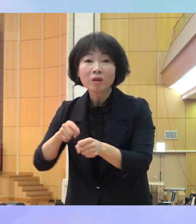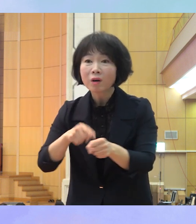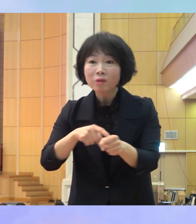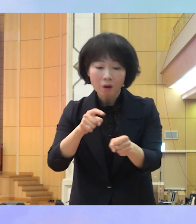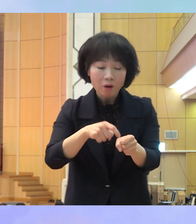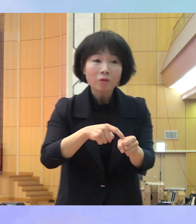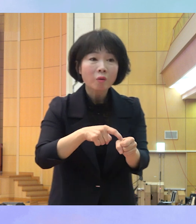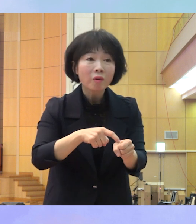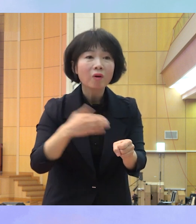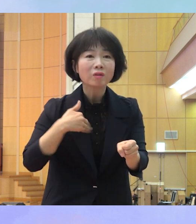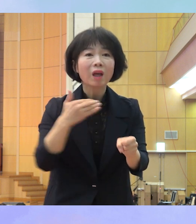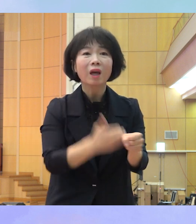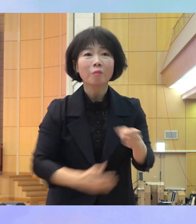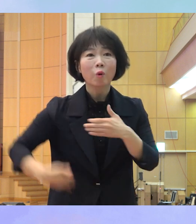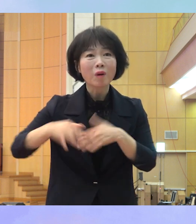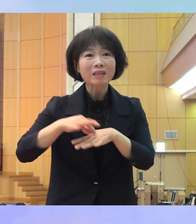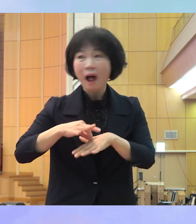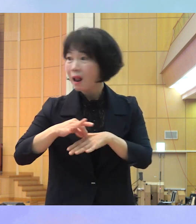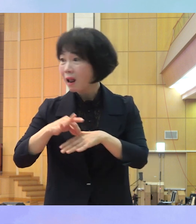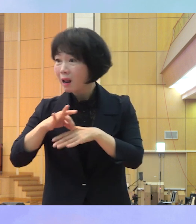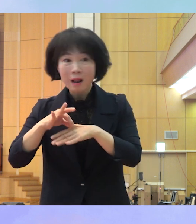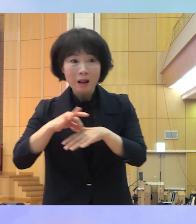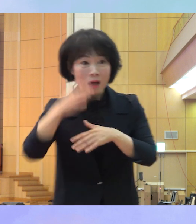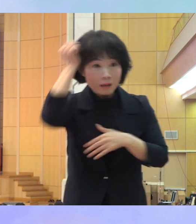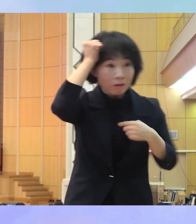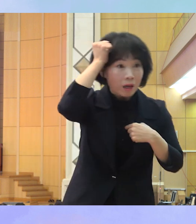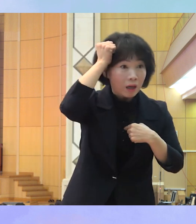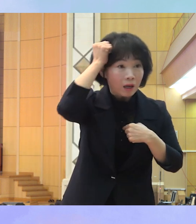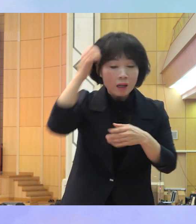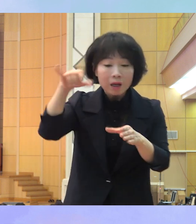살이로다. 포도주를 주면서 이건 내 피다.